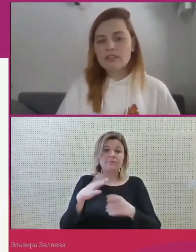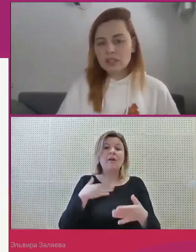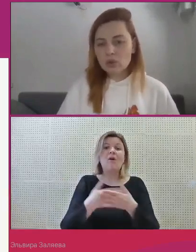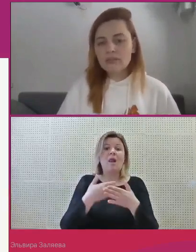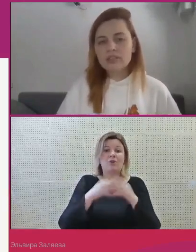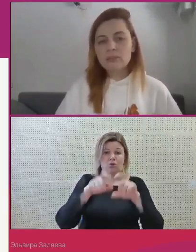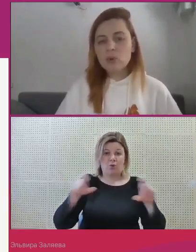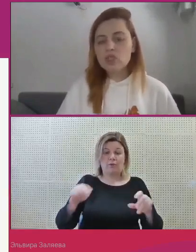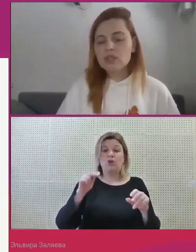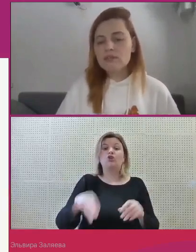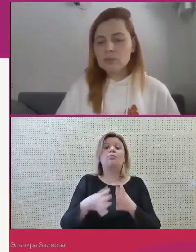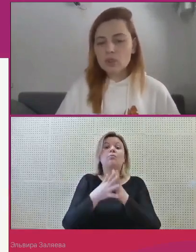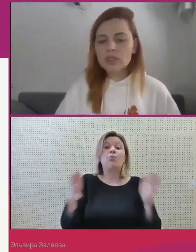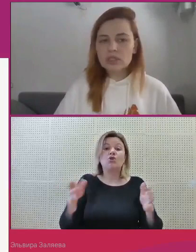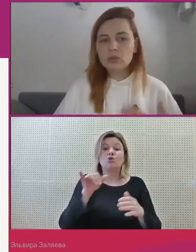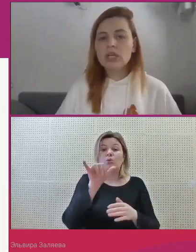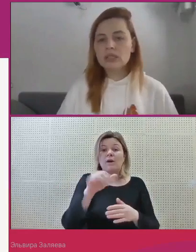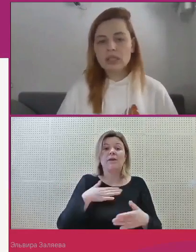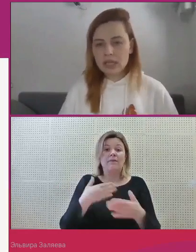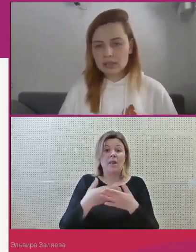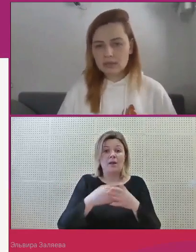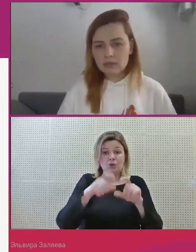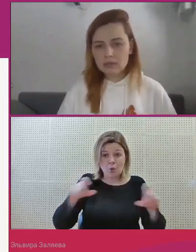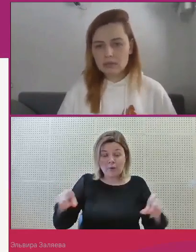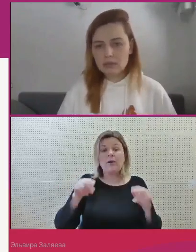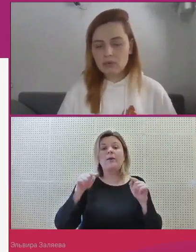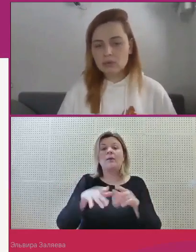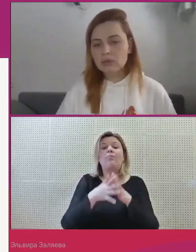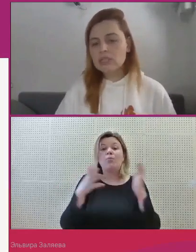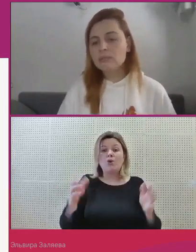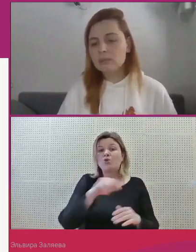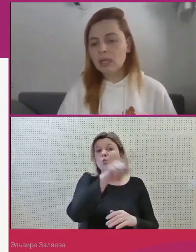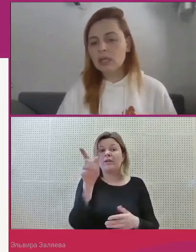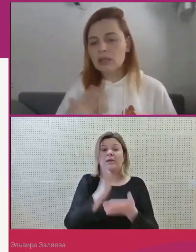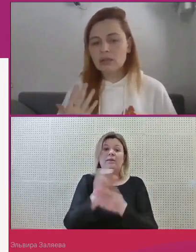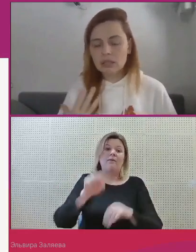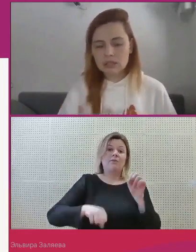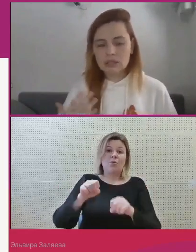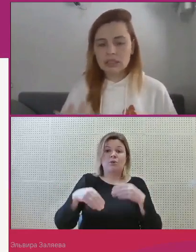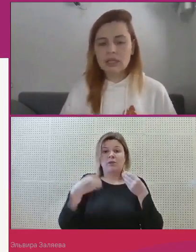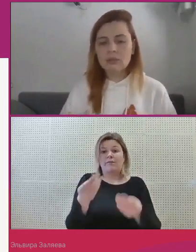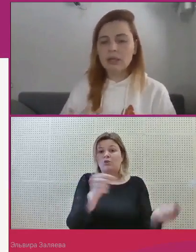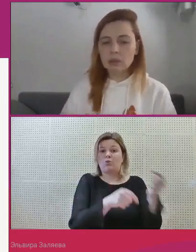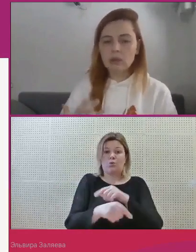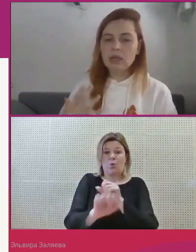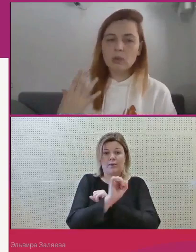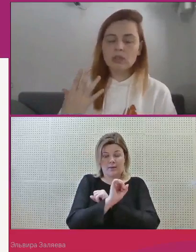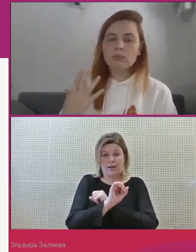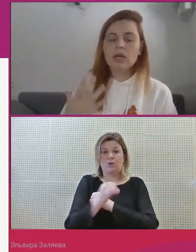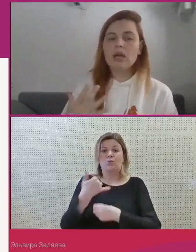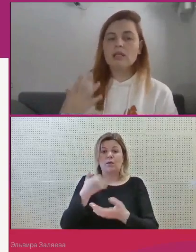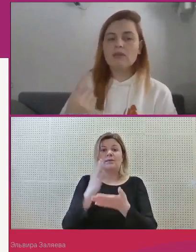больше у вас волонтеров, тем больше возможностей у них отдыхать. Вот. У нас, например, есть схема, по которой